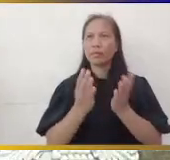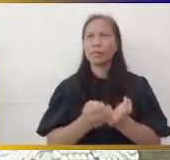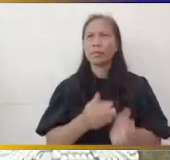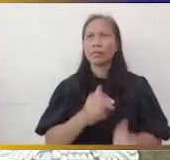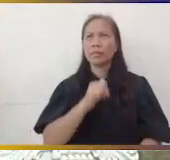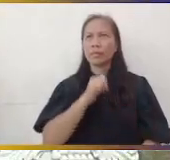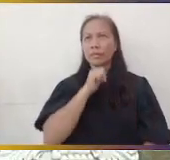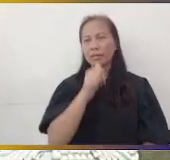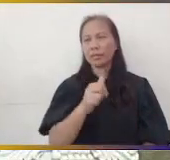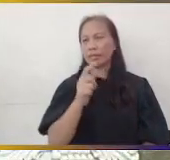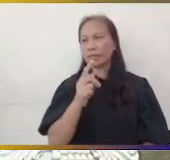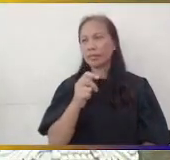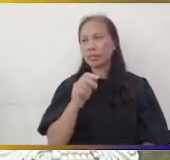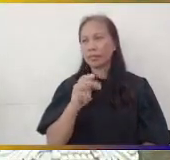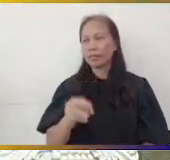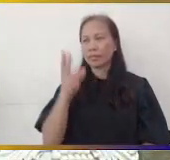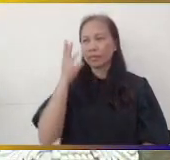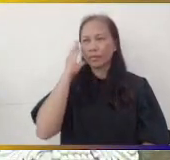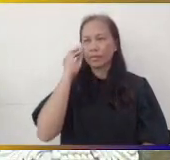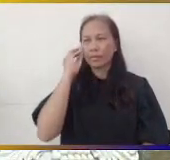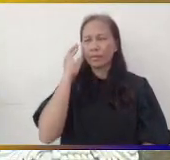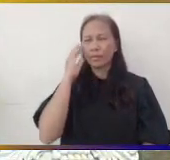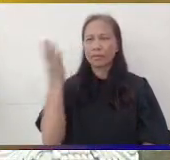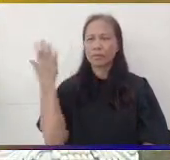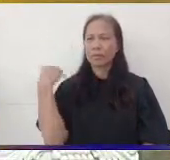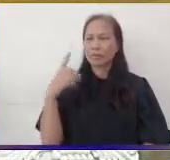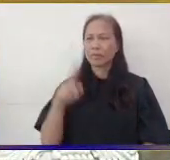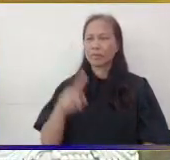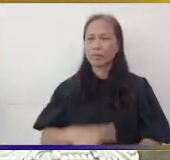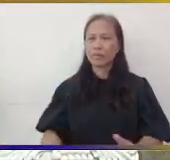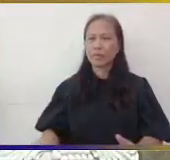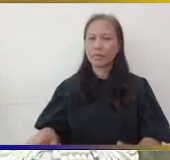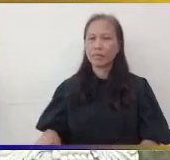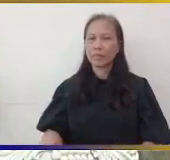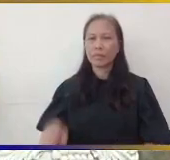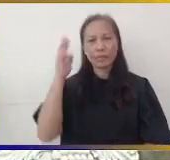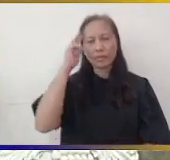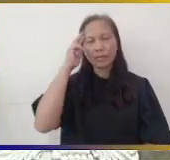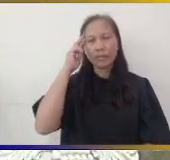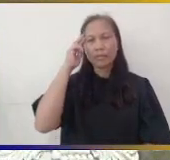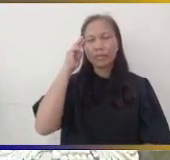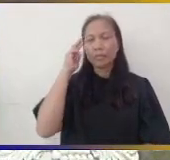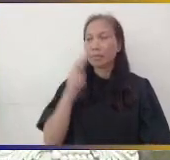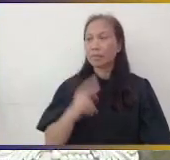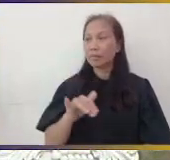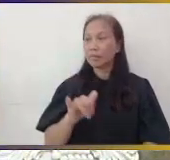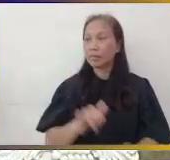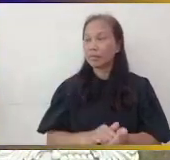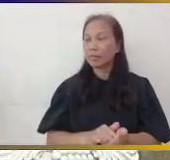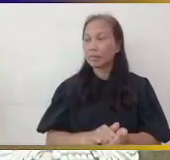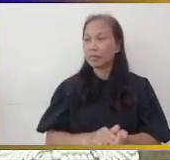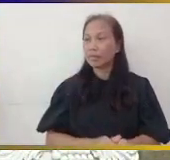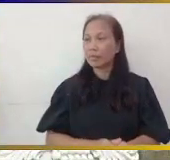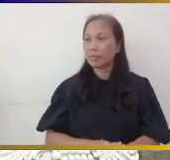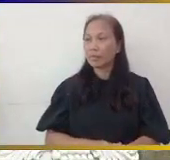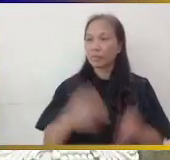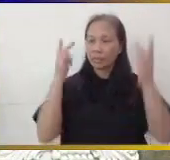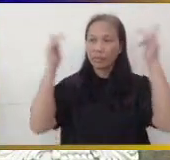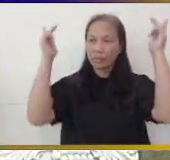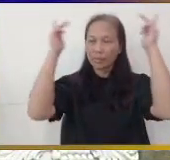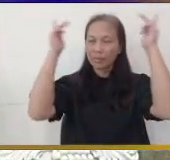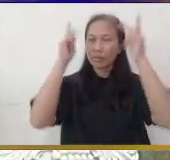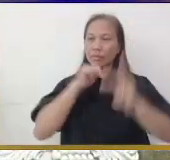at wala silang alam doon It's because of the reason na pinagbabawalan silang magbasa ng Bibliya you see that Kaya nga mga